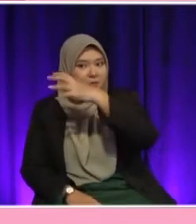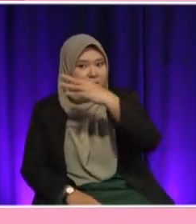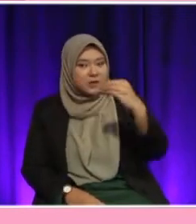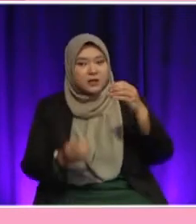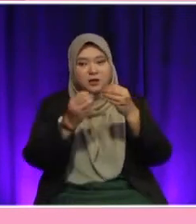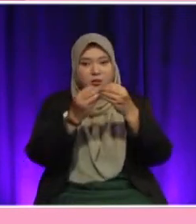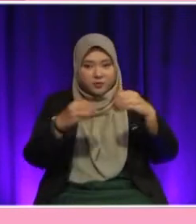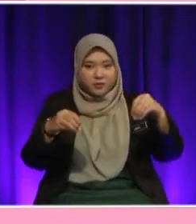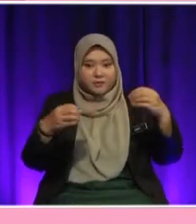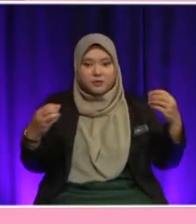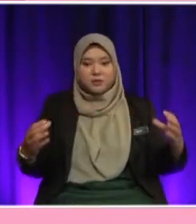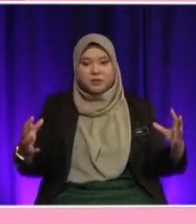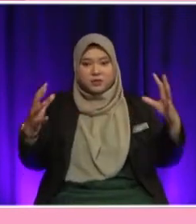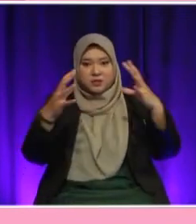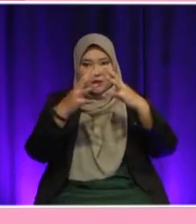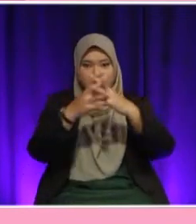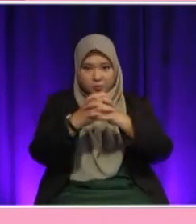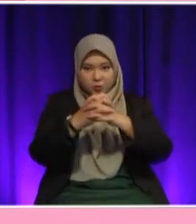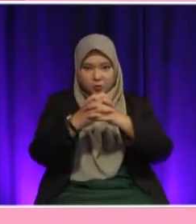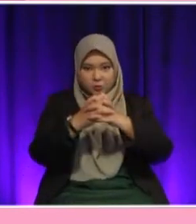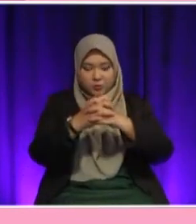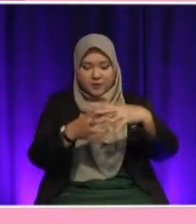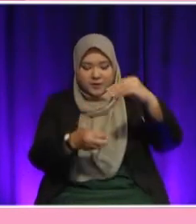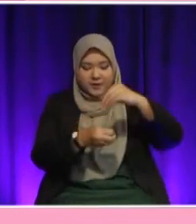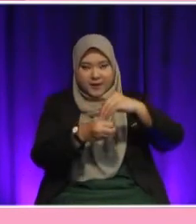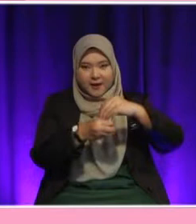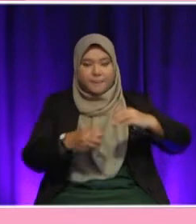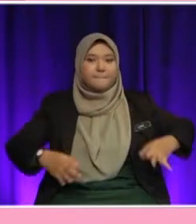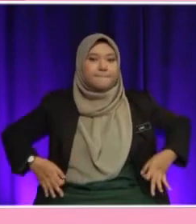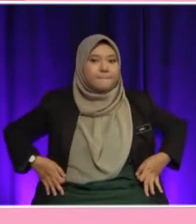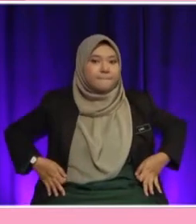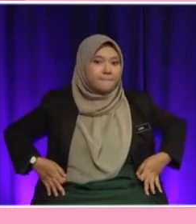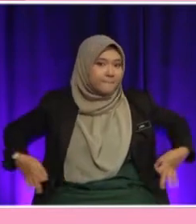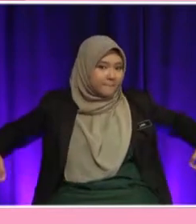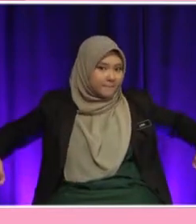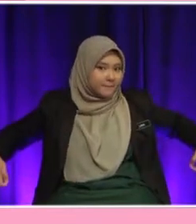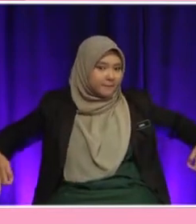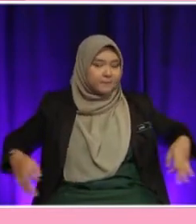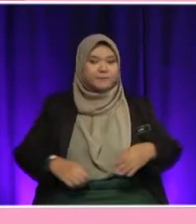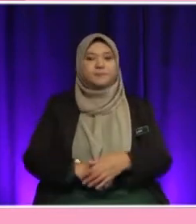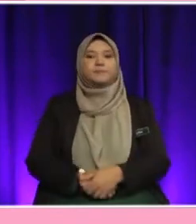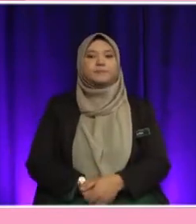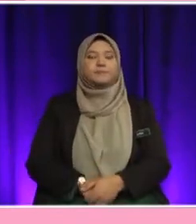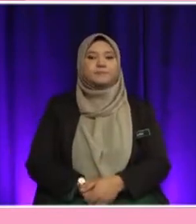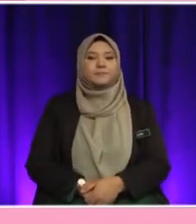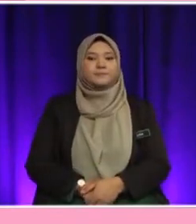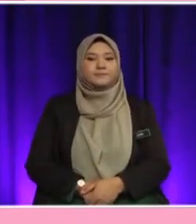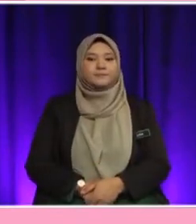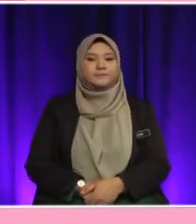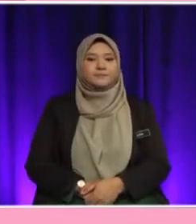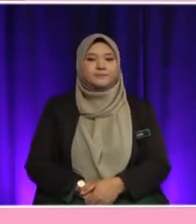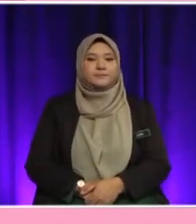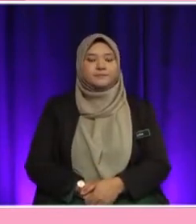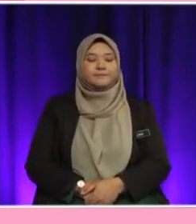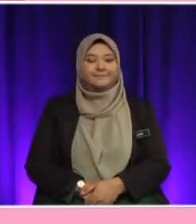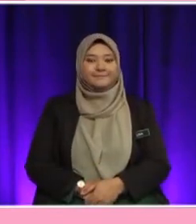persenyawaan dalam Oke jadi di sinilah tempat berlaku persenyawaan dalam di antara sel sperma dan